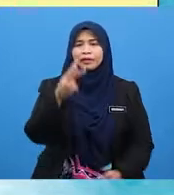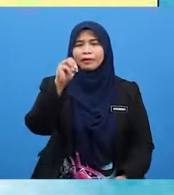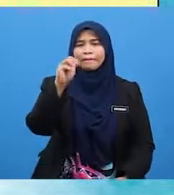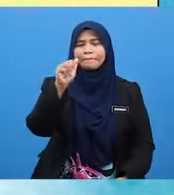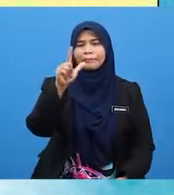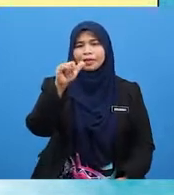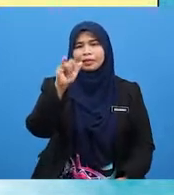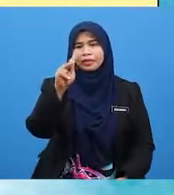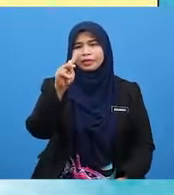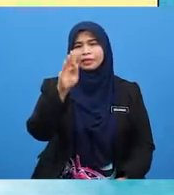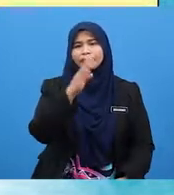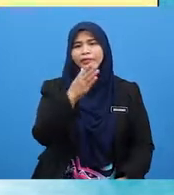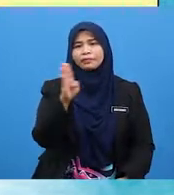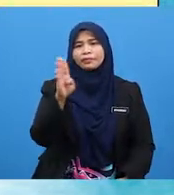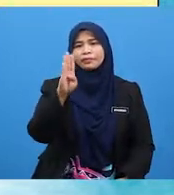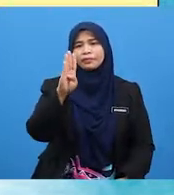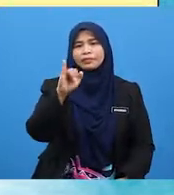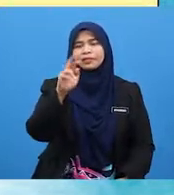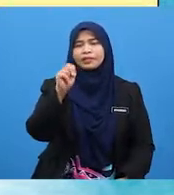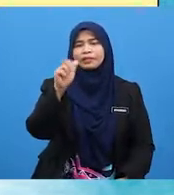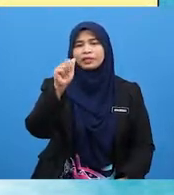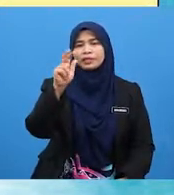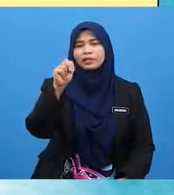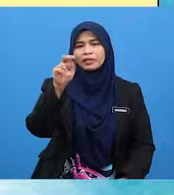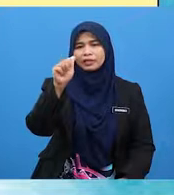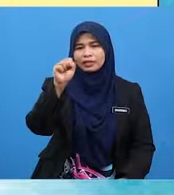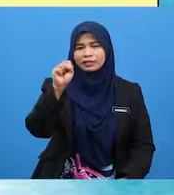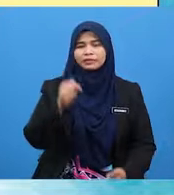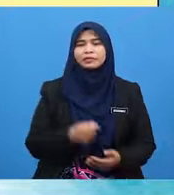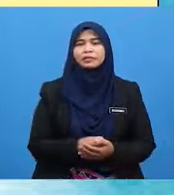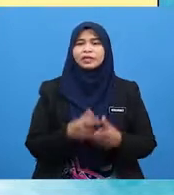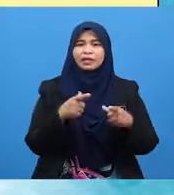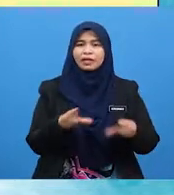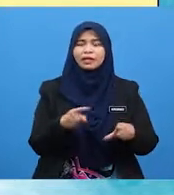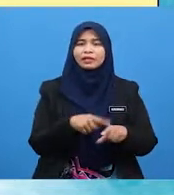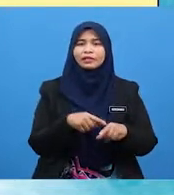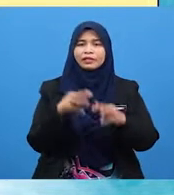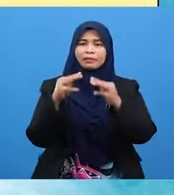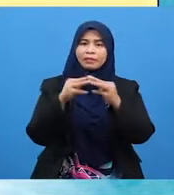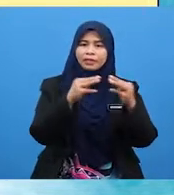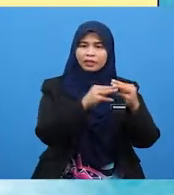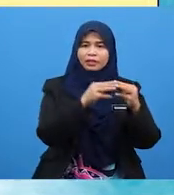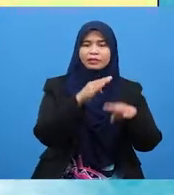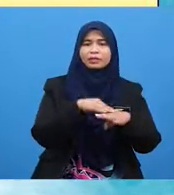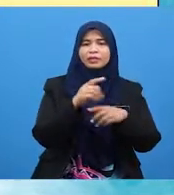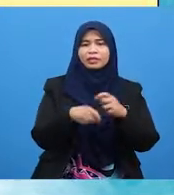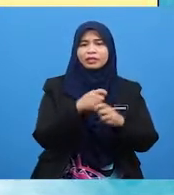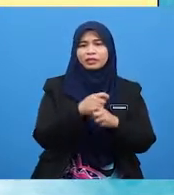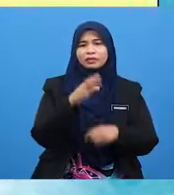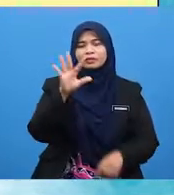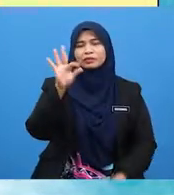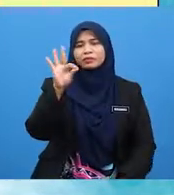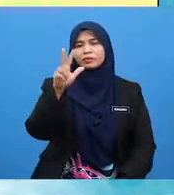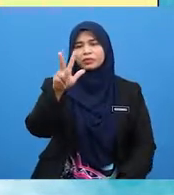bin Anas Al-Madani. Imam Malik dilahirkan di Madinah pada tahun